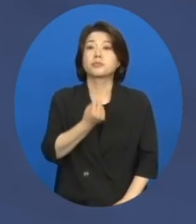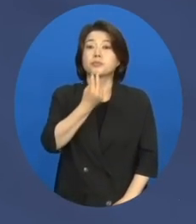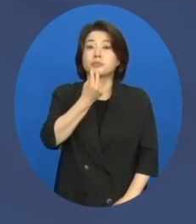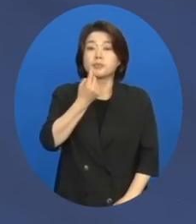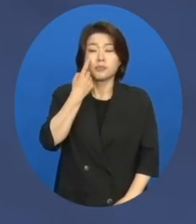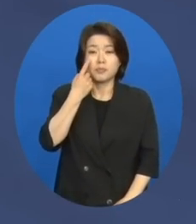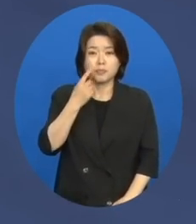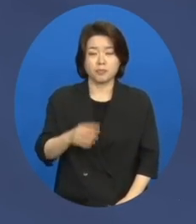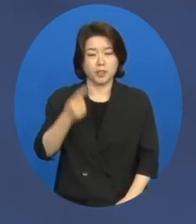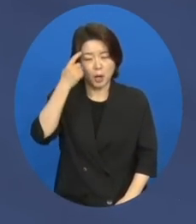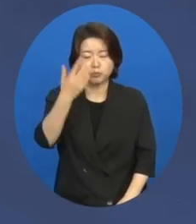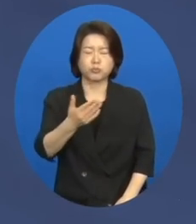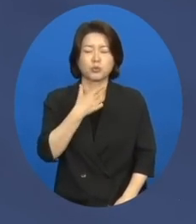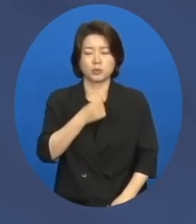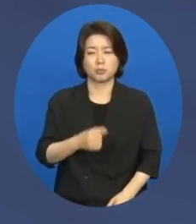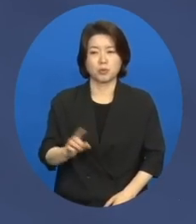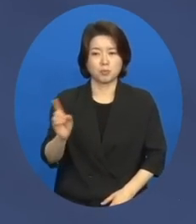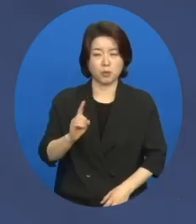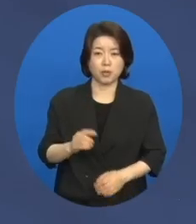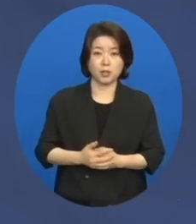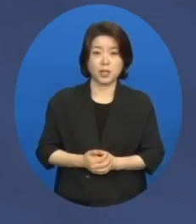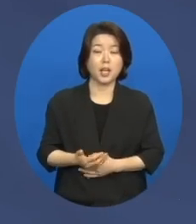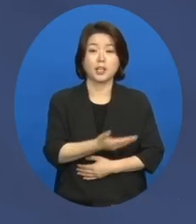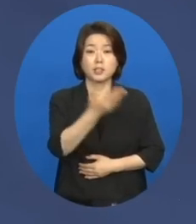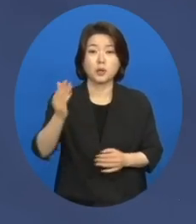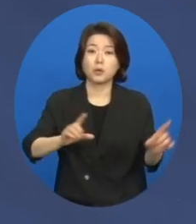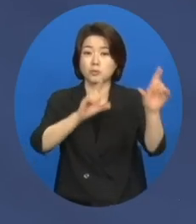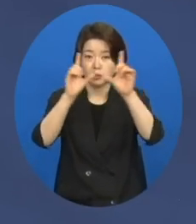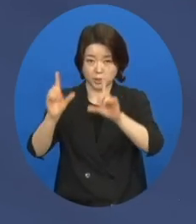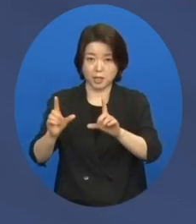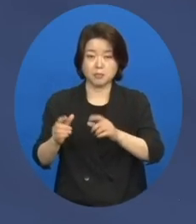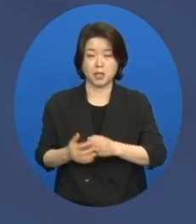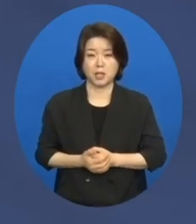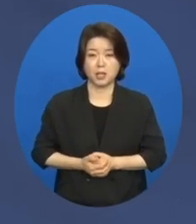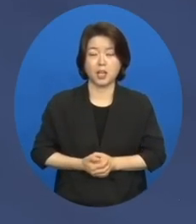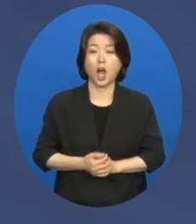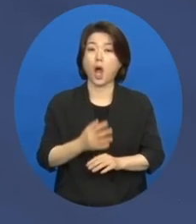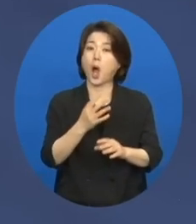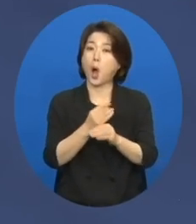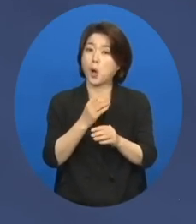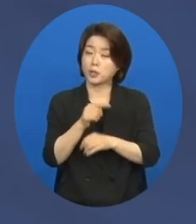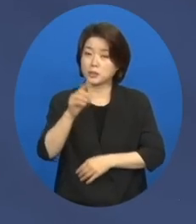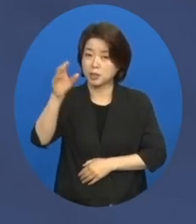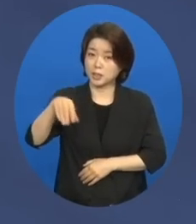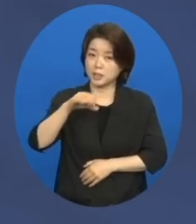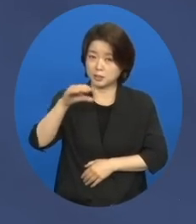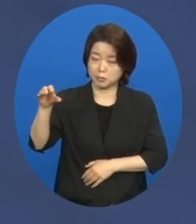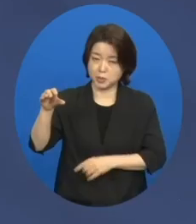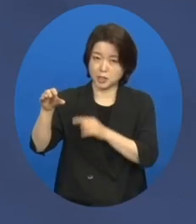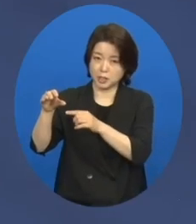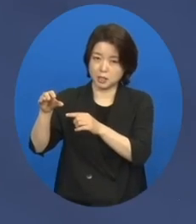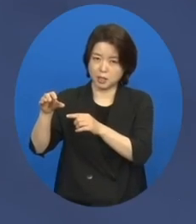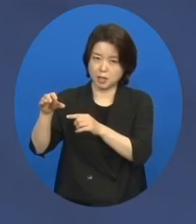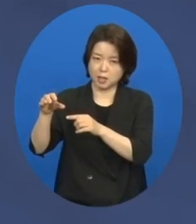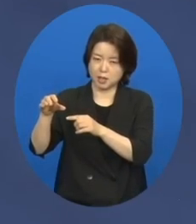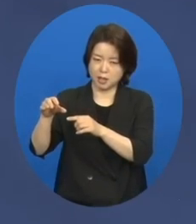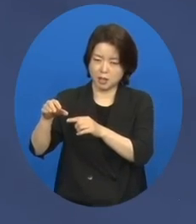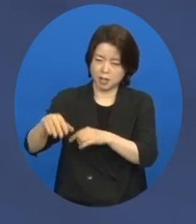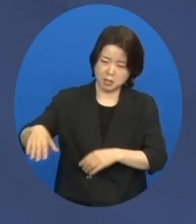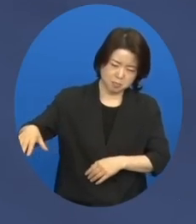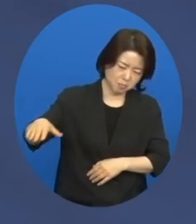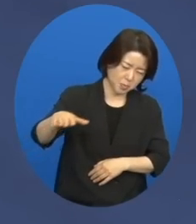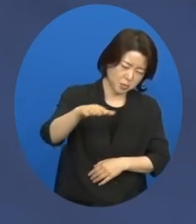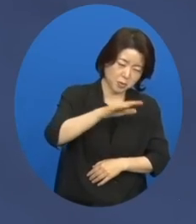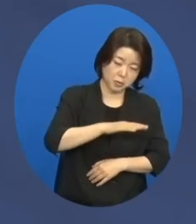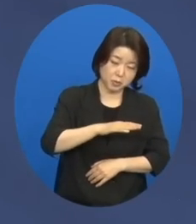고르면서 여쭤보고 싶습니다. 여러분의 삶에 언제 이 십자가가 그렇게도 모든